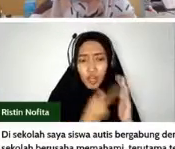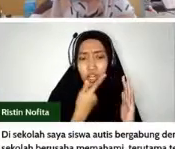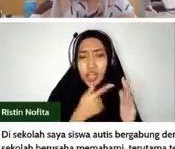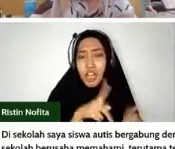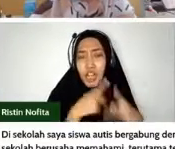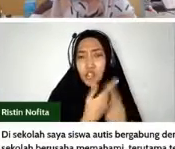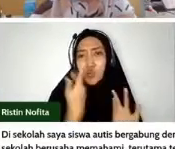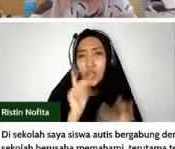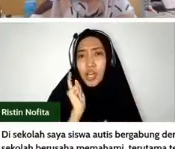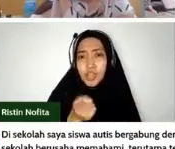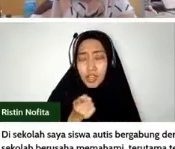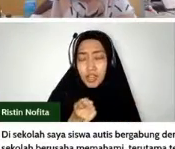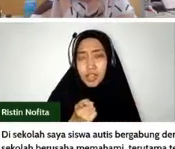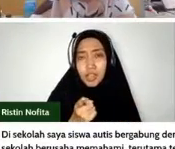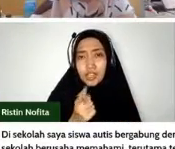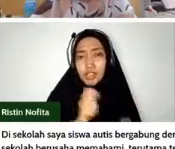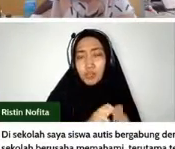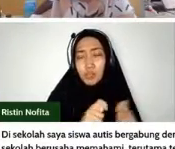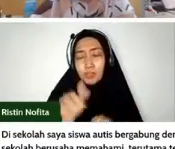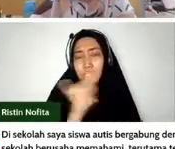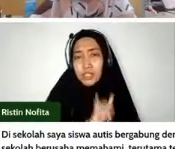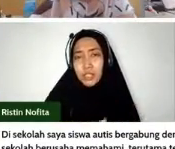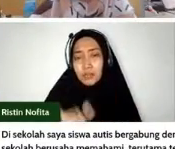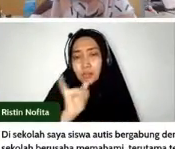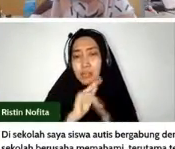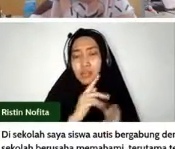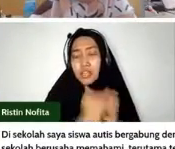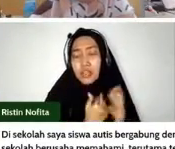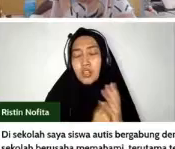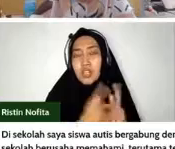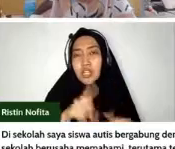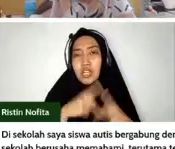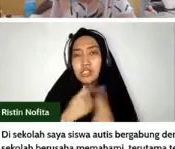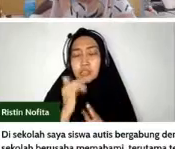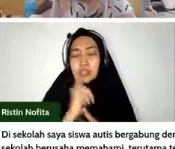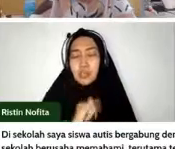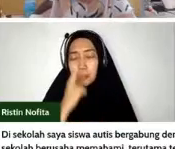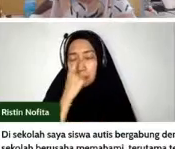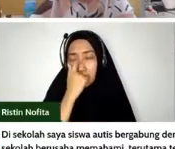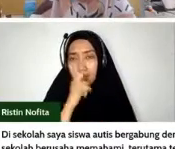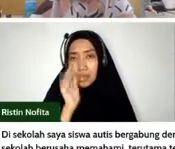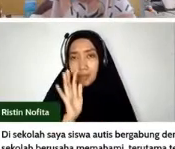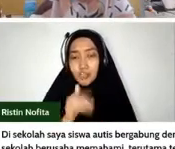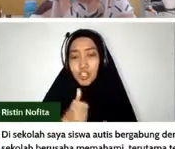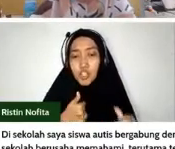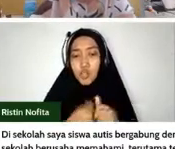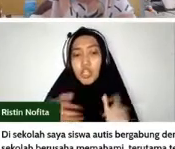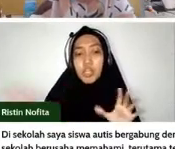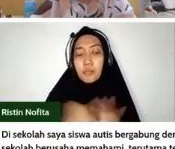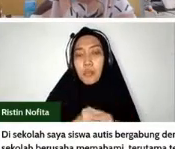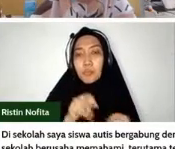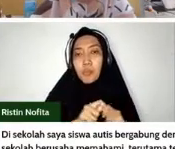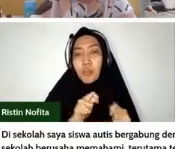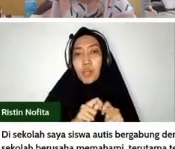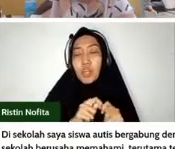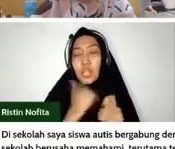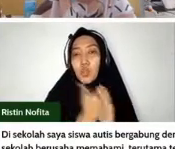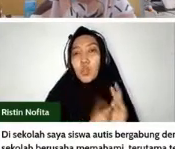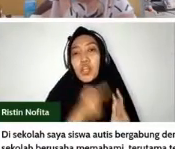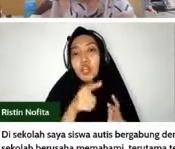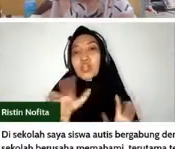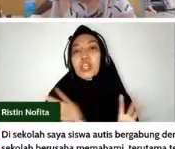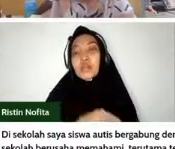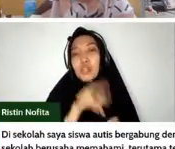kesepakatan yang kita buat bersama, kesepakatan kelas yang kita buat bersama, dan kita pastikan dia itu ikut terlibat saat membuat kesepakatan tersebut. Jadi